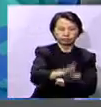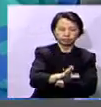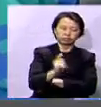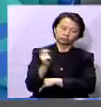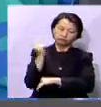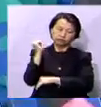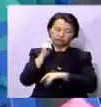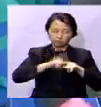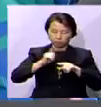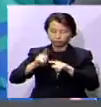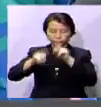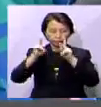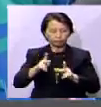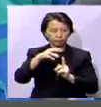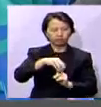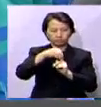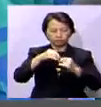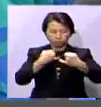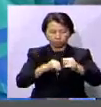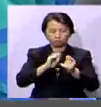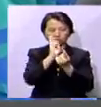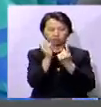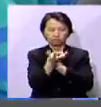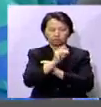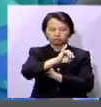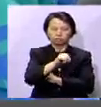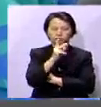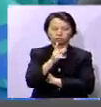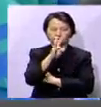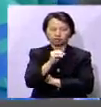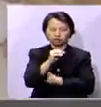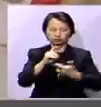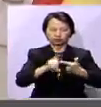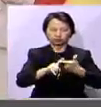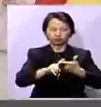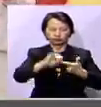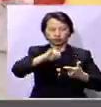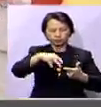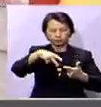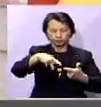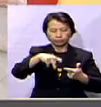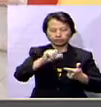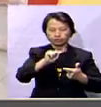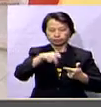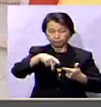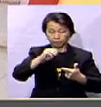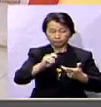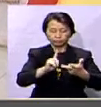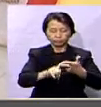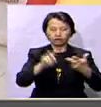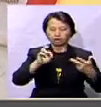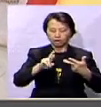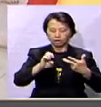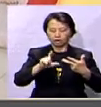tadi. Pelbagai pihak, khususnya Jabatan Kebajikan Masyarakat JKM, Angkatan Pertahanan Awam Malaysia APM dan